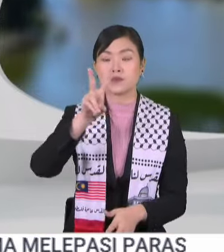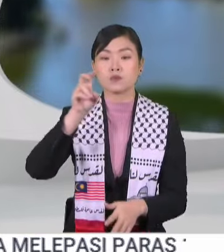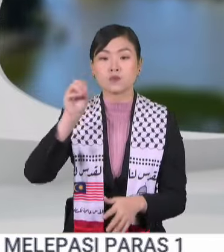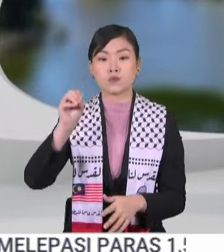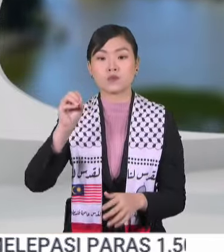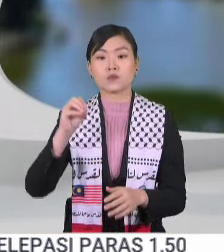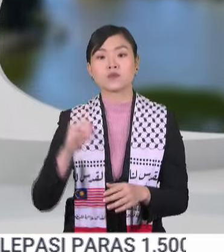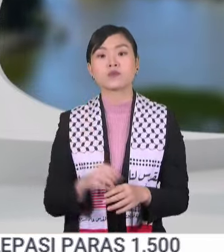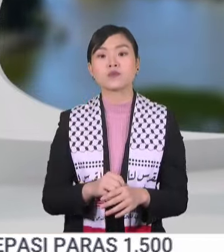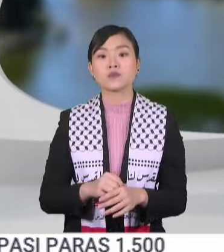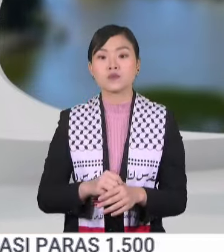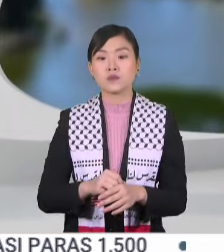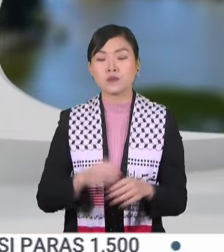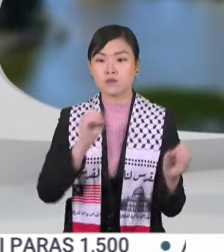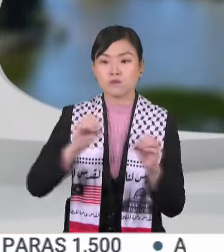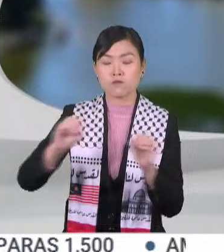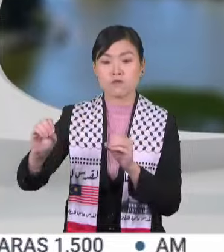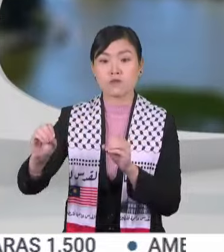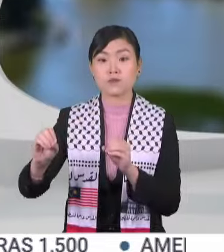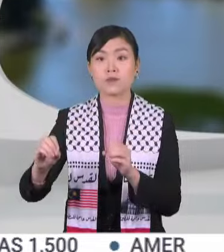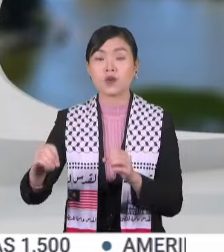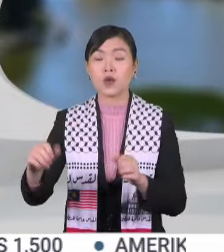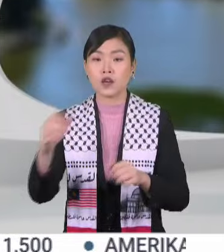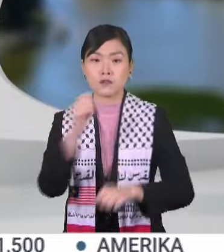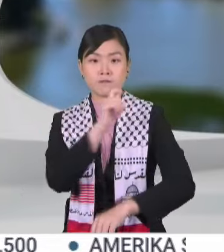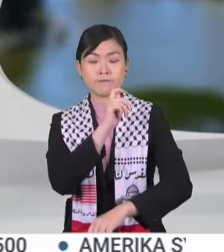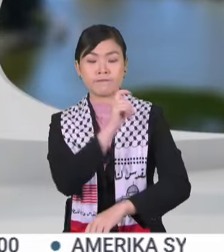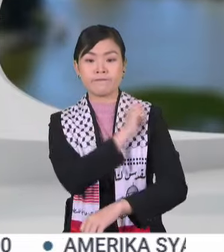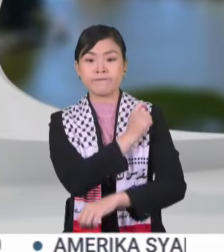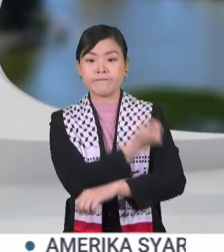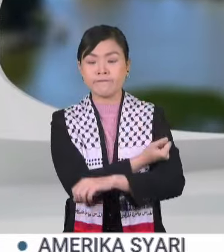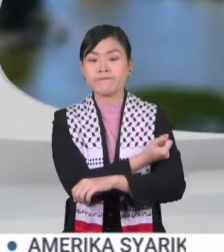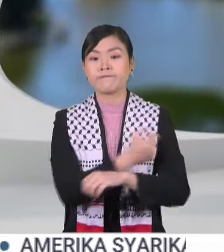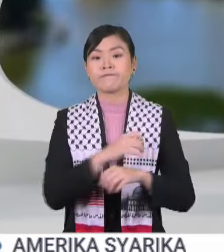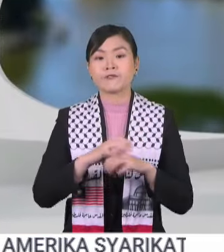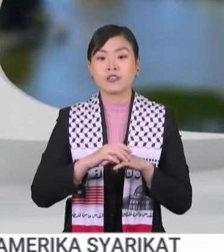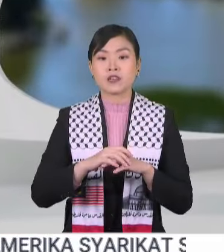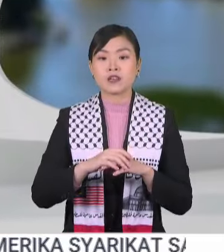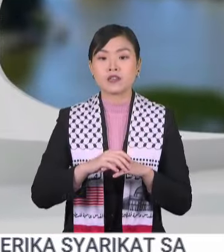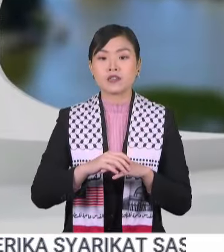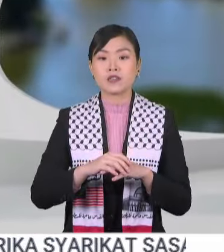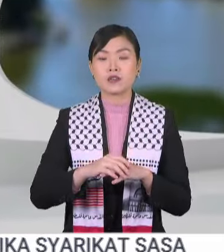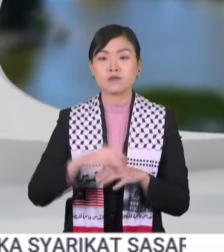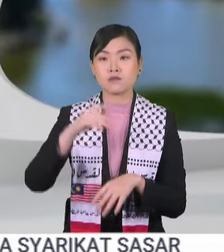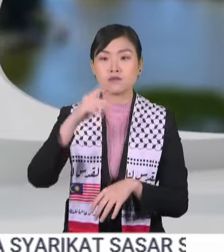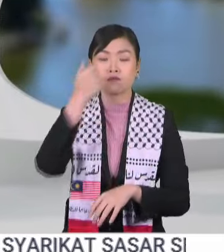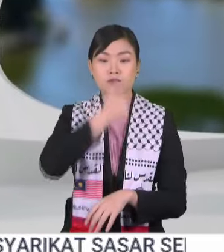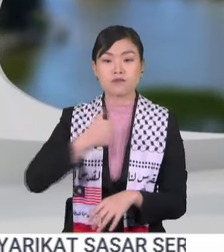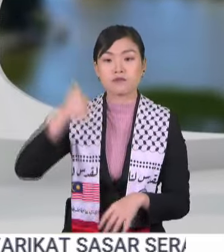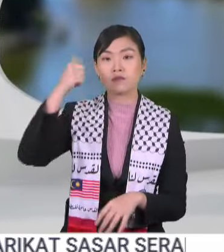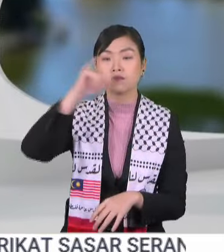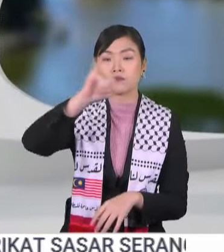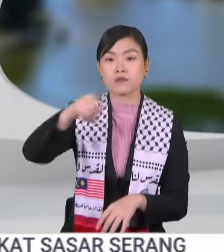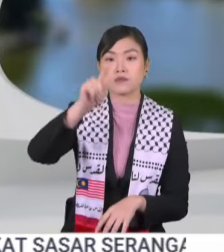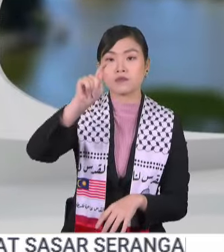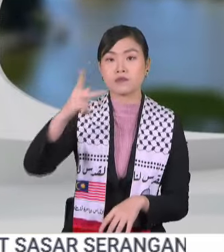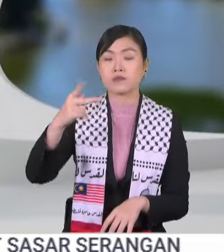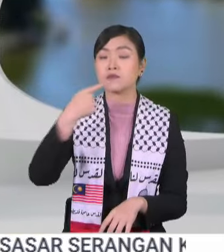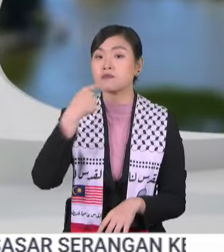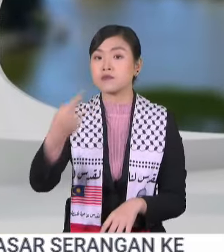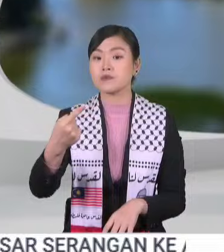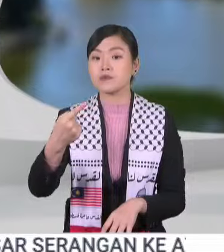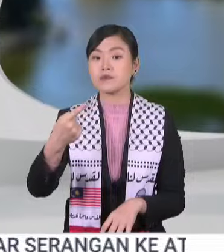pemeriksaan berkanun atau penguatkuasaan pematuhan undang-undang perburuhan pengarah JTK Sarawak awang raduan awang Omar